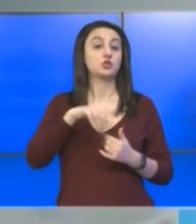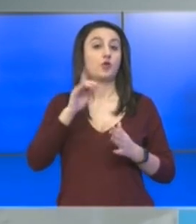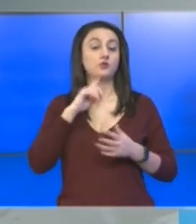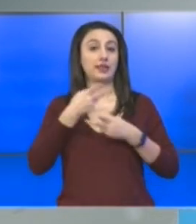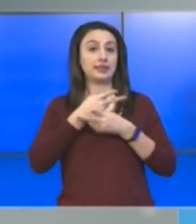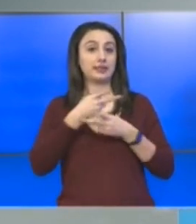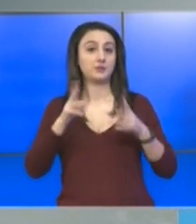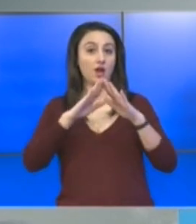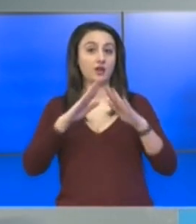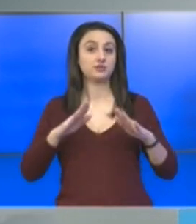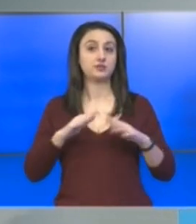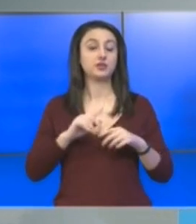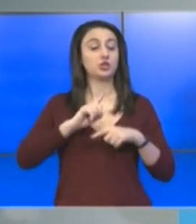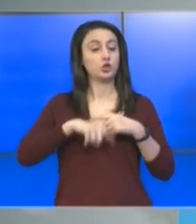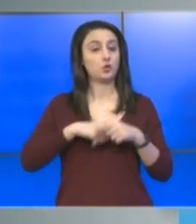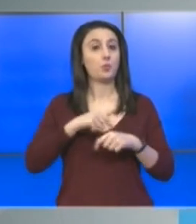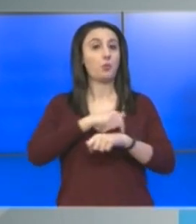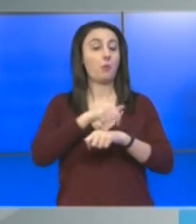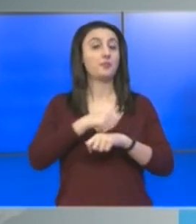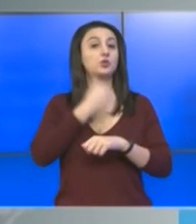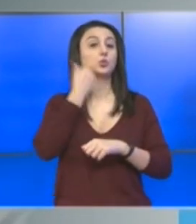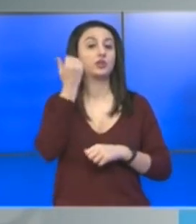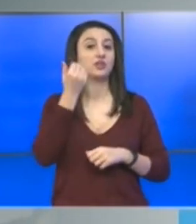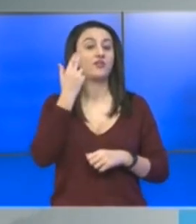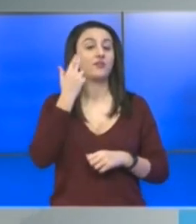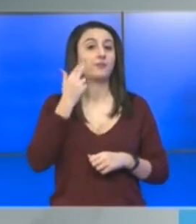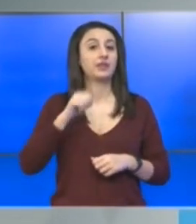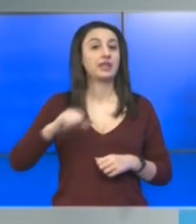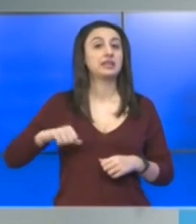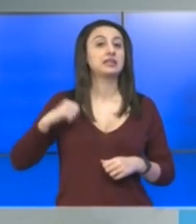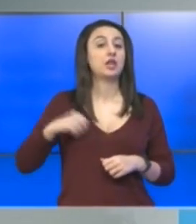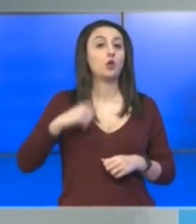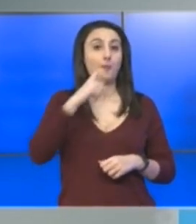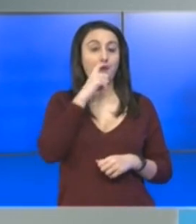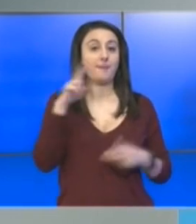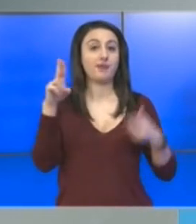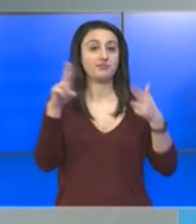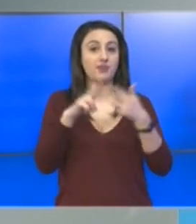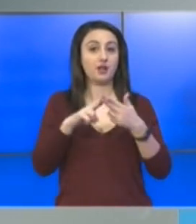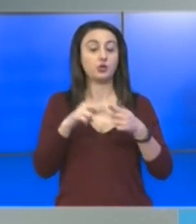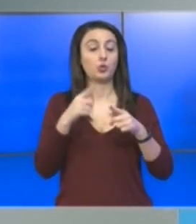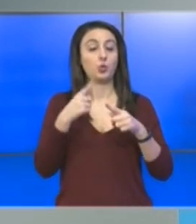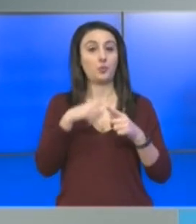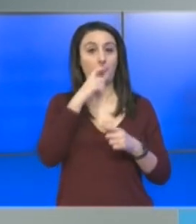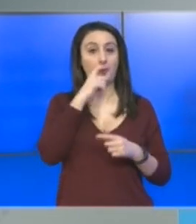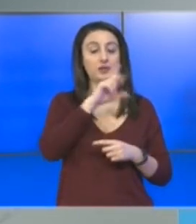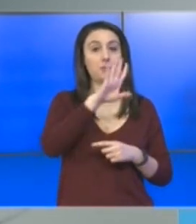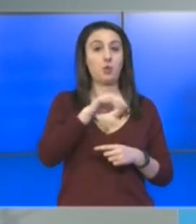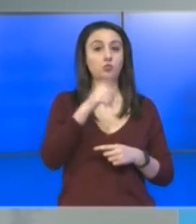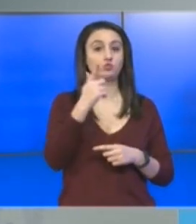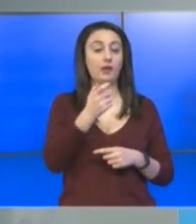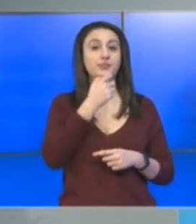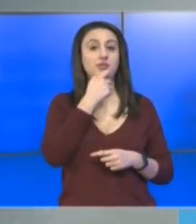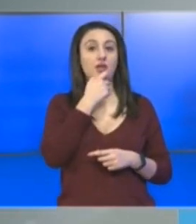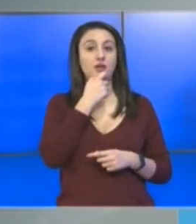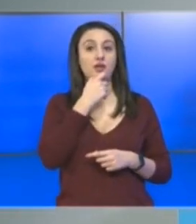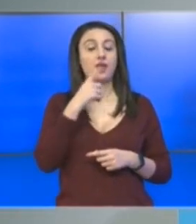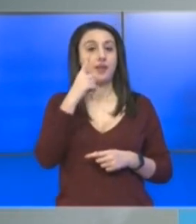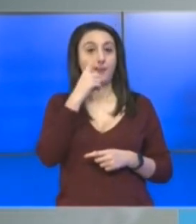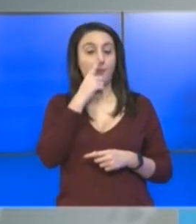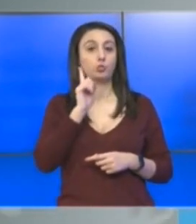trimiși la domiciliu doar după momentul în care tânărul care a intrat în contact cu bărbatul de 47 de ani, fiind